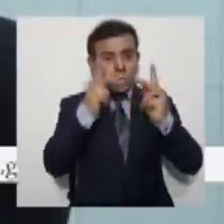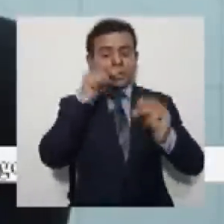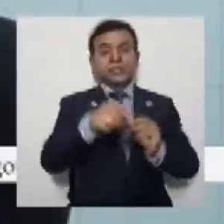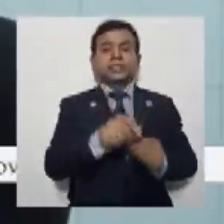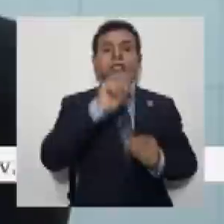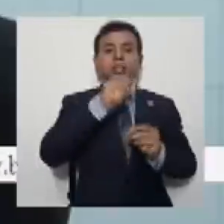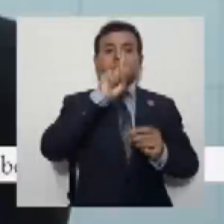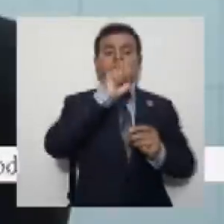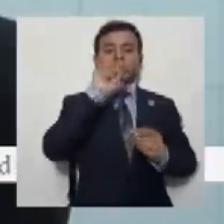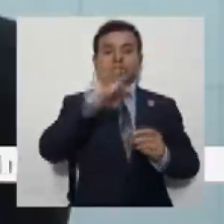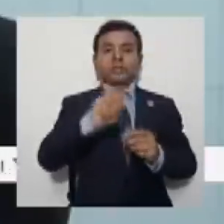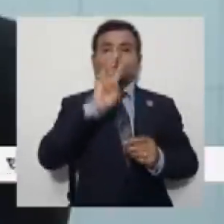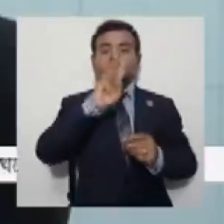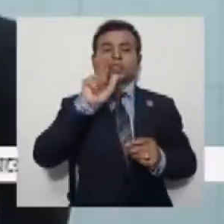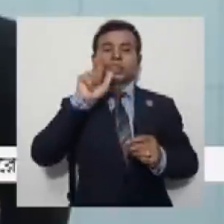করেছি